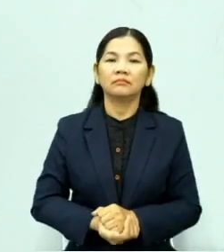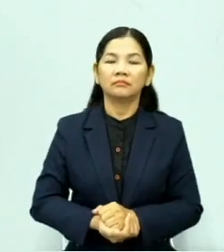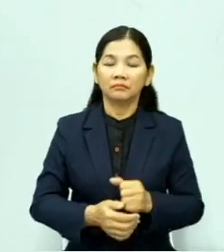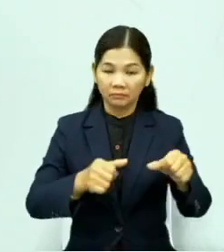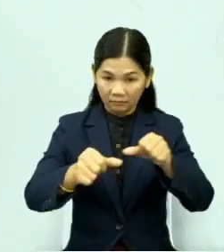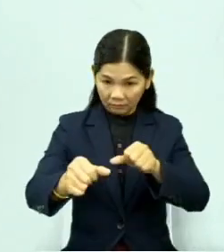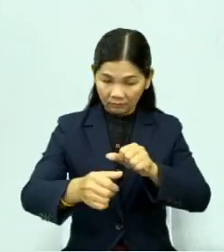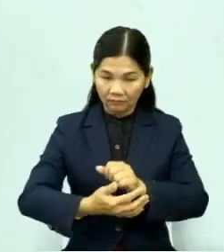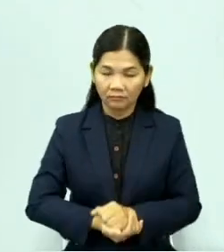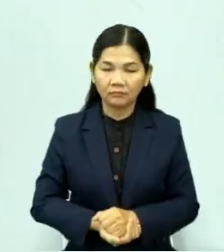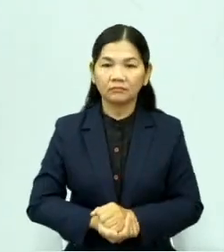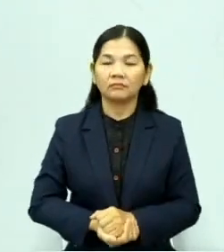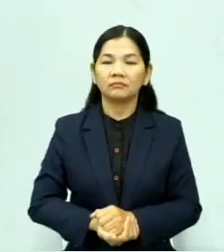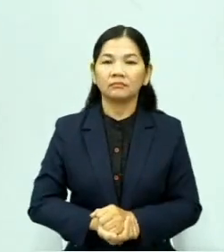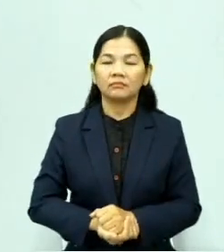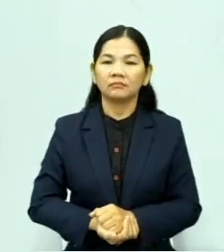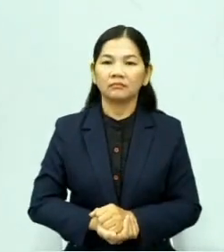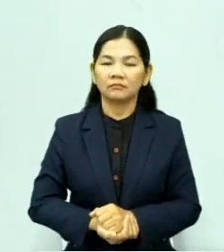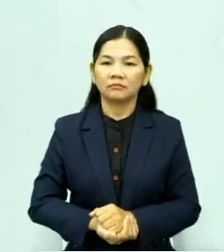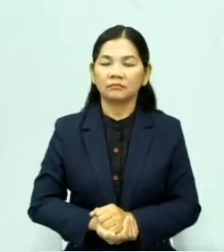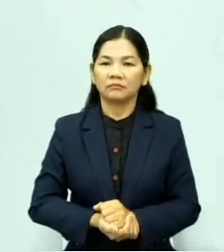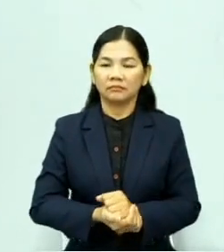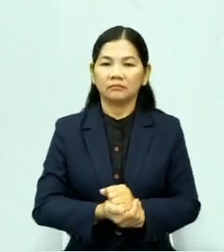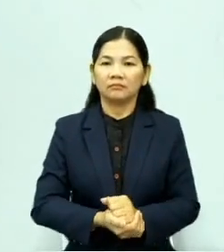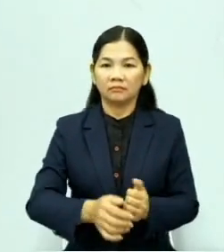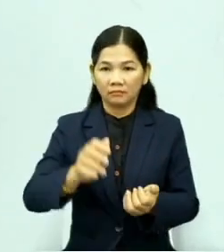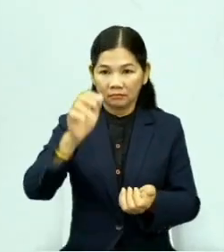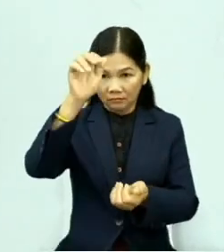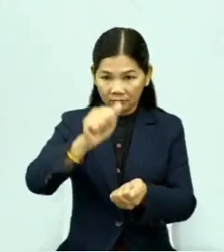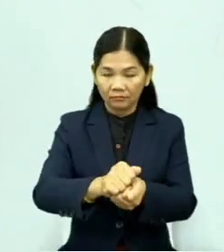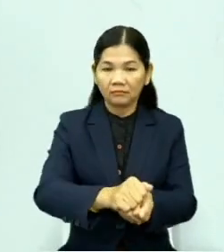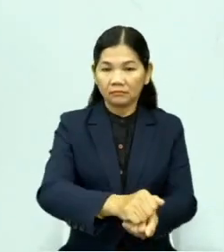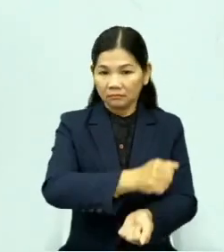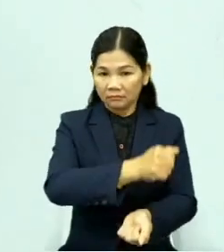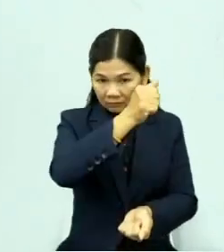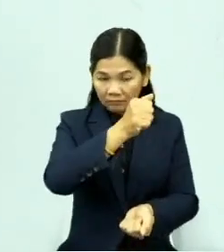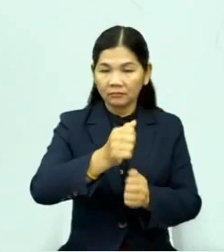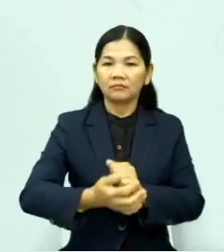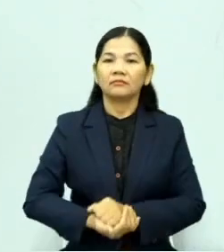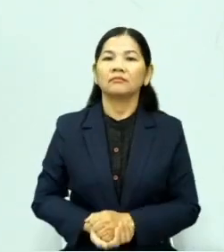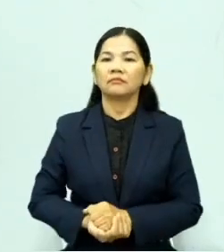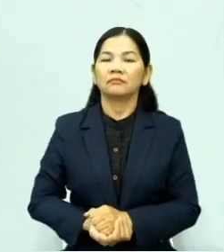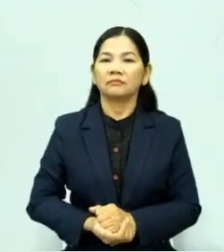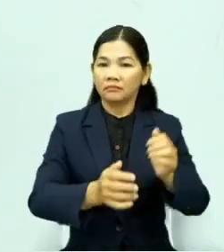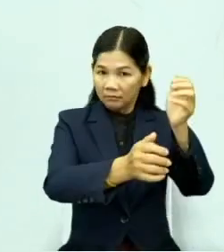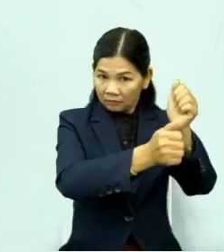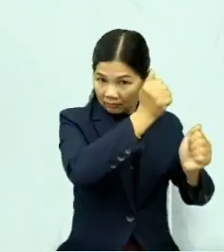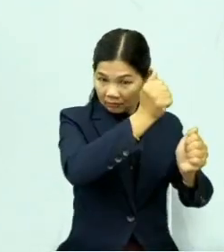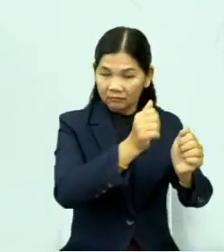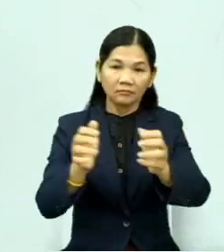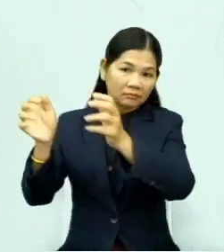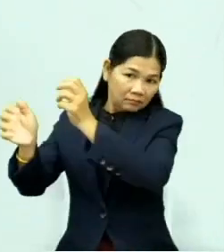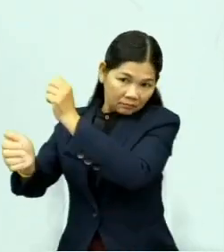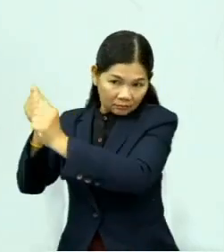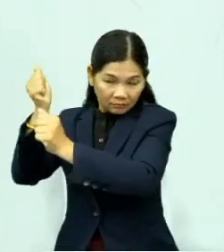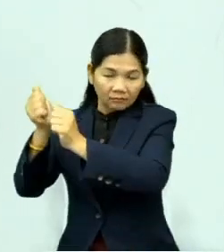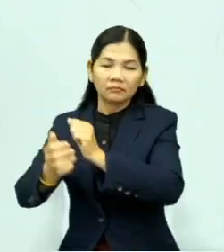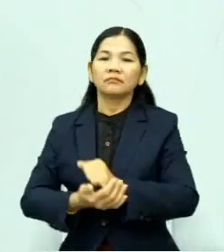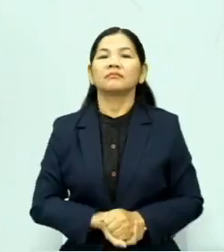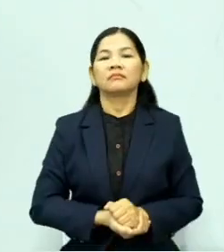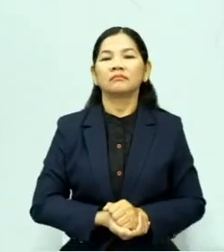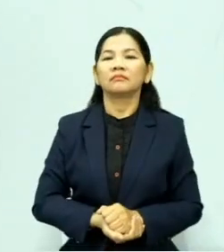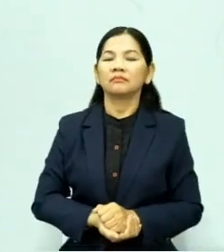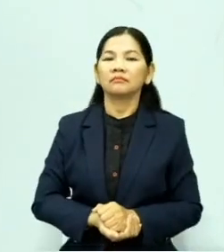vầy tiết con Chà, miền chân Chà, miền ấy tiết con Chà, miền chát Chà, miền ấy tiết